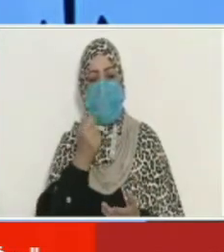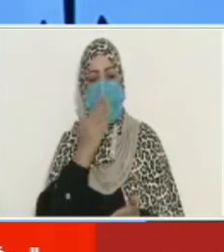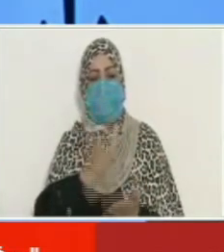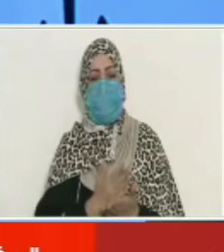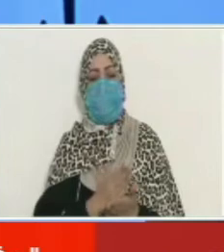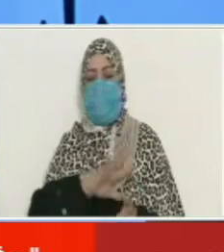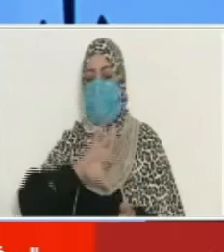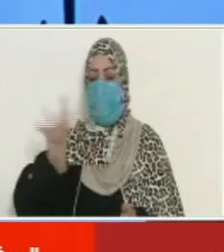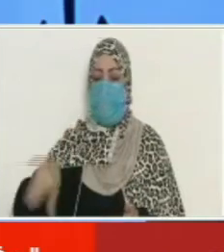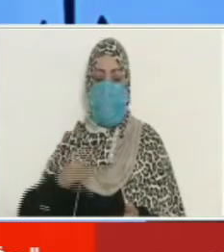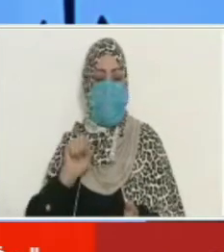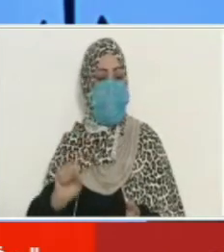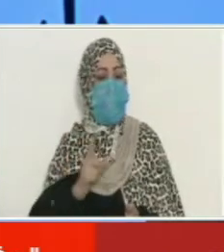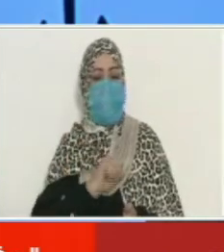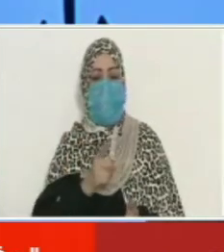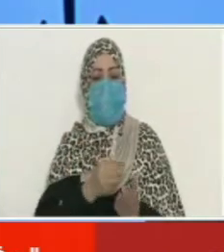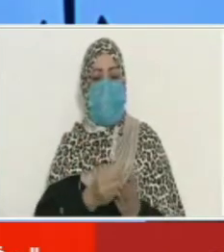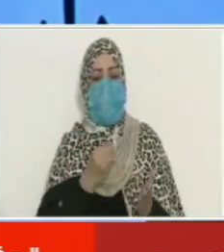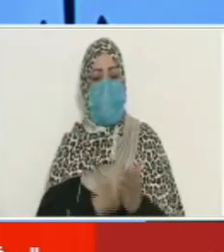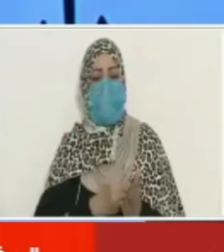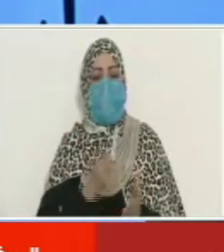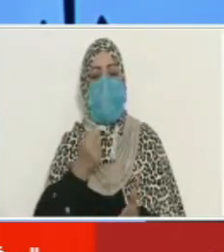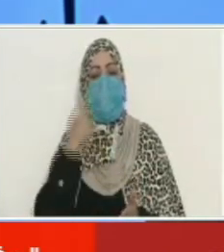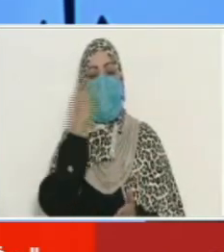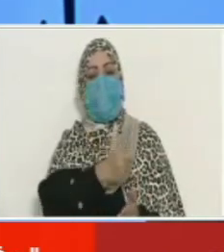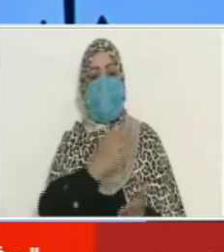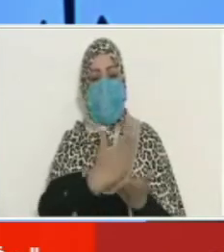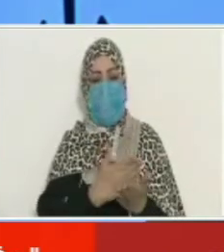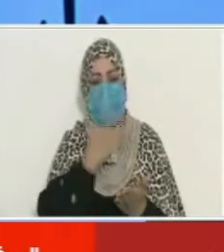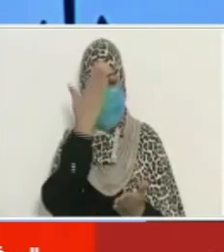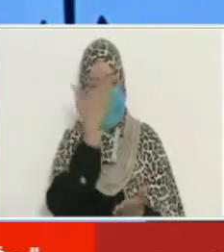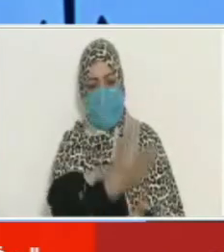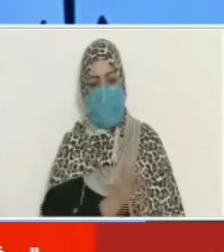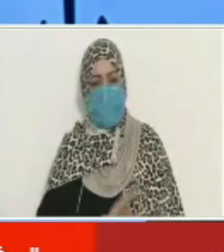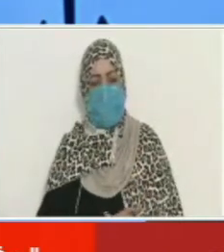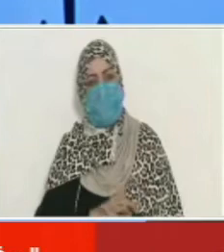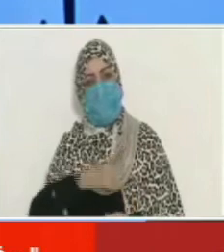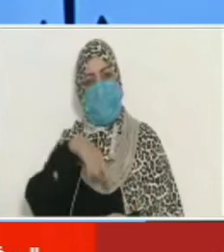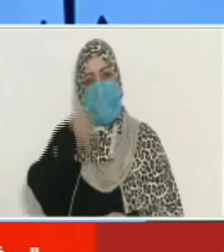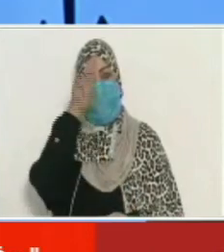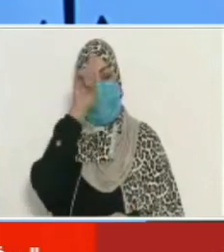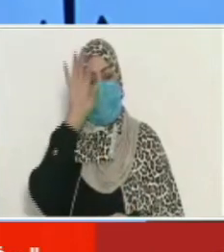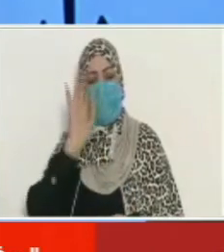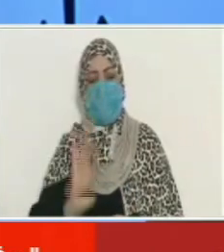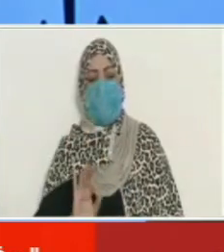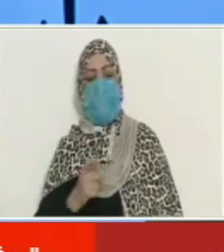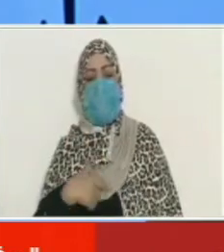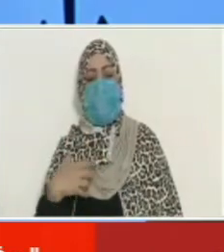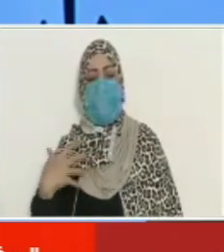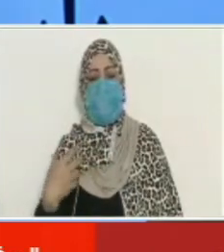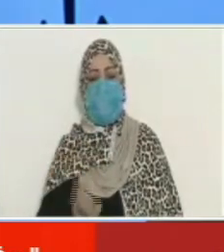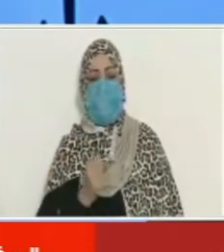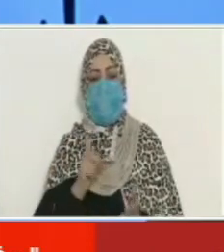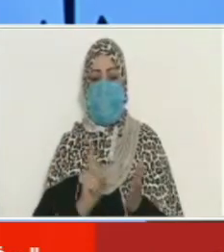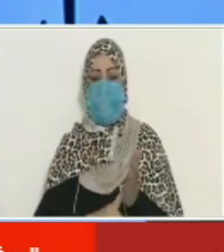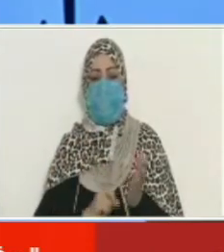هي على كل مثل هذه المسائل هي ربما تحتاج إلى نظر أوسع واستقصاء لجميع